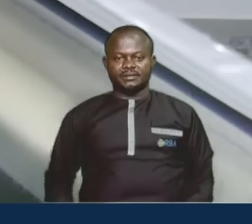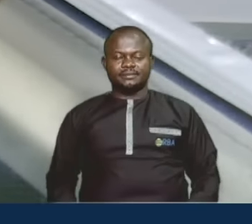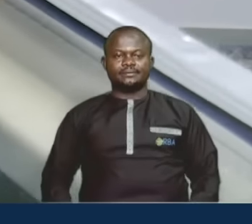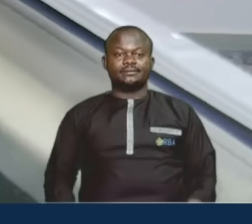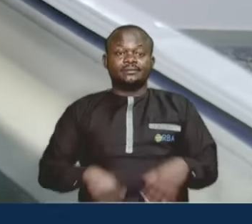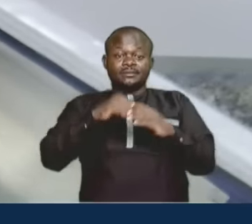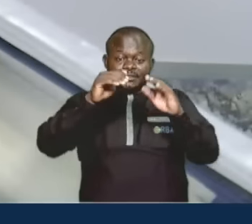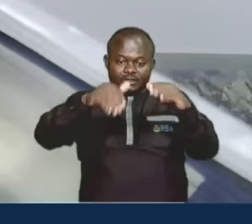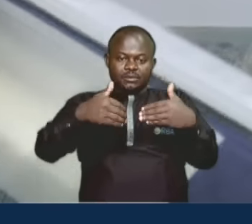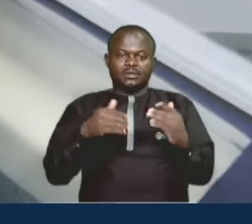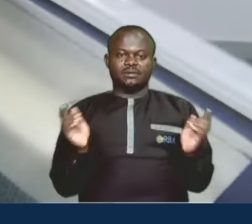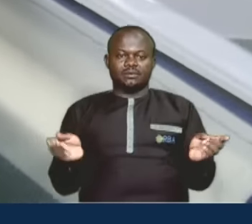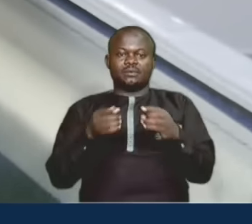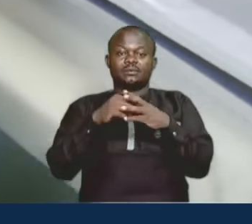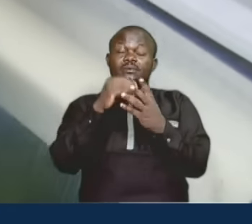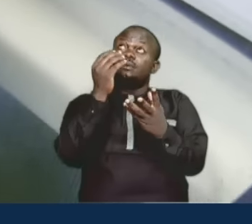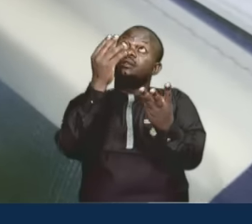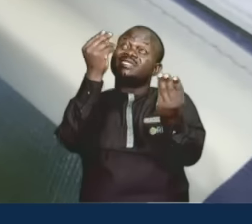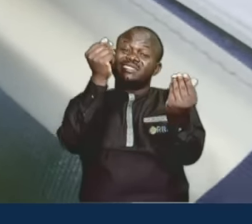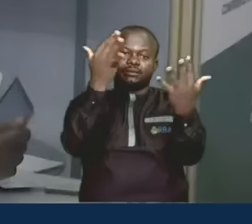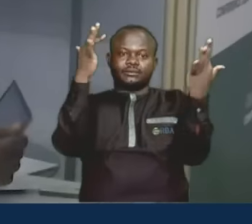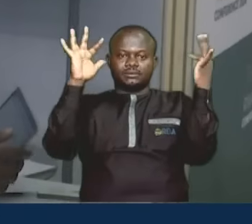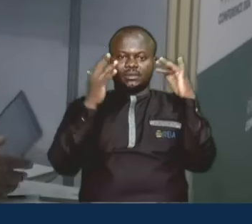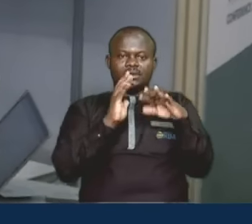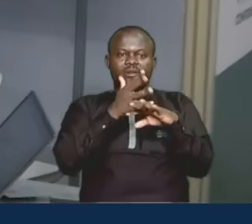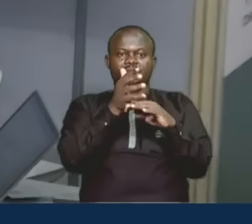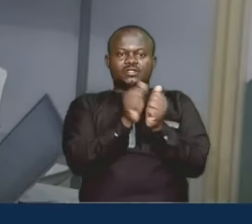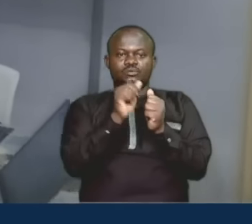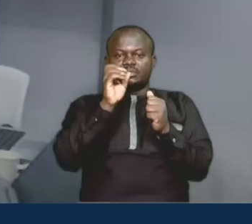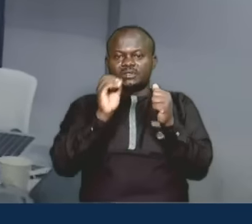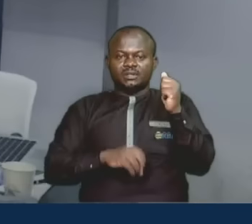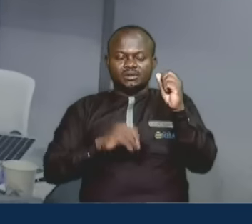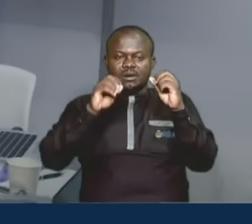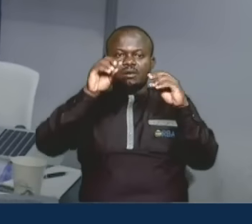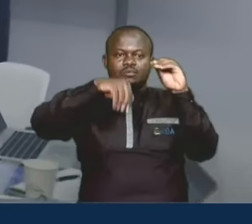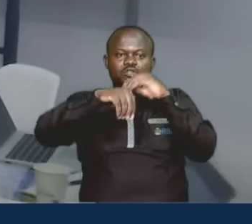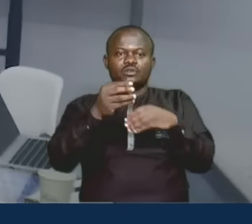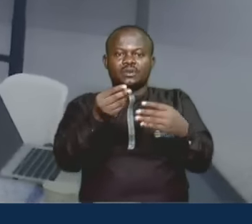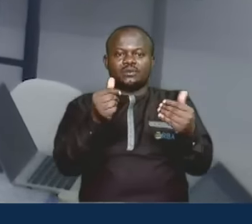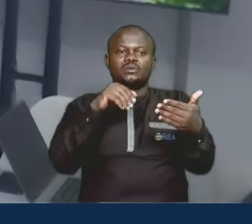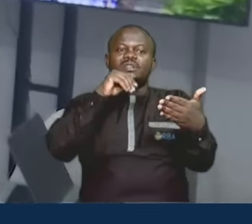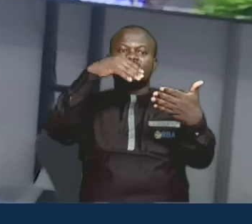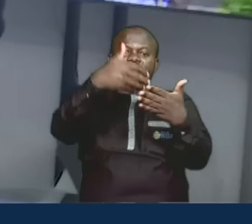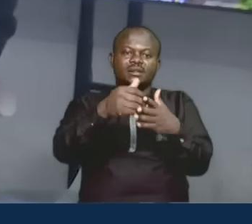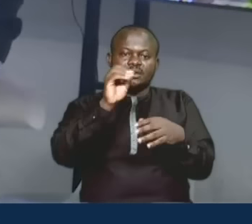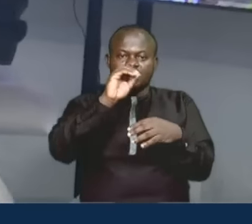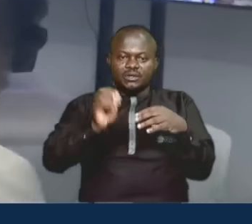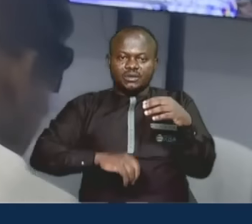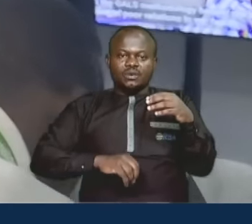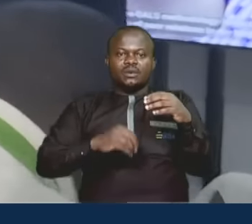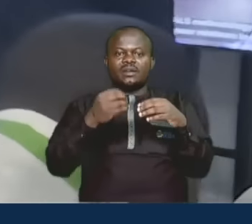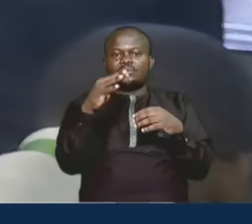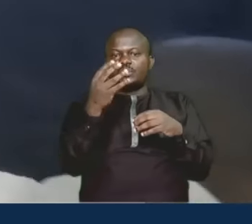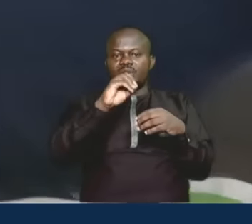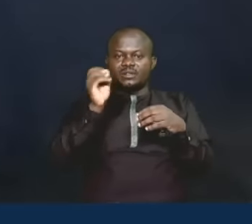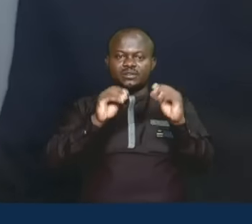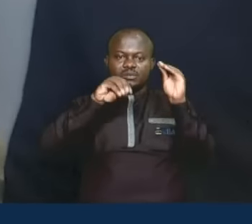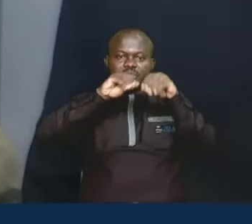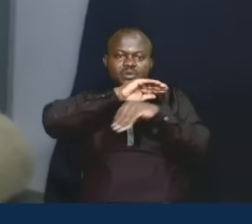Ubuhinzi n'ubworozi bumankire ku kigero cy'10%, naho umusaruro wangirika utaragera ku isoko uri ku kigero cya 40% by'umusaruro